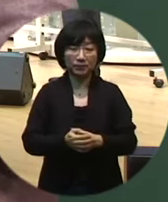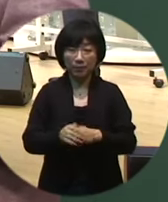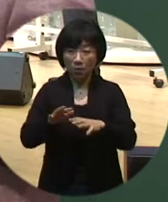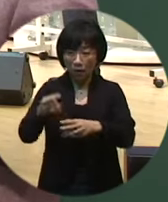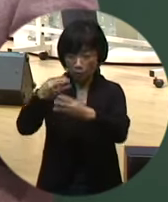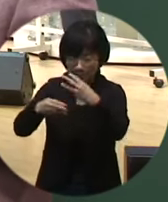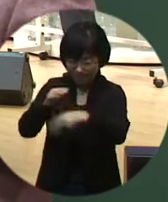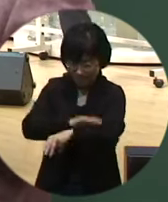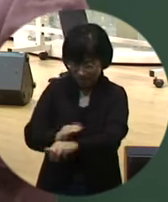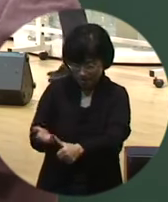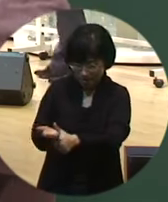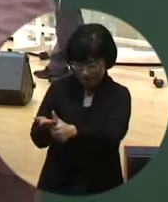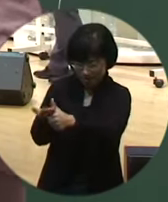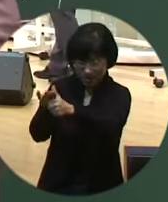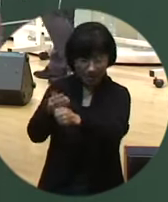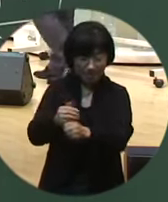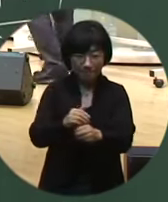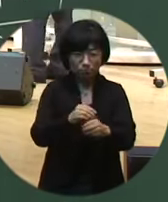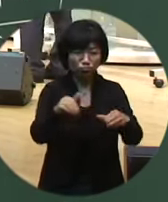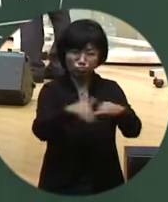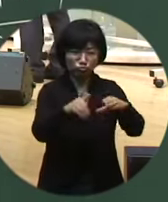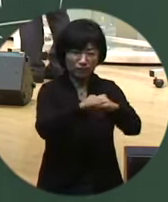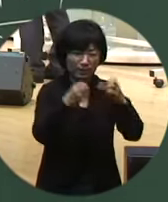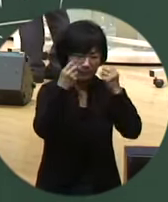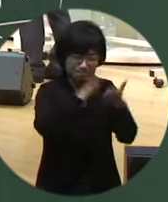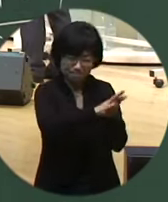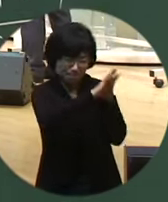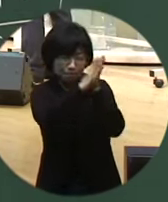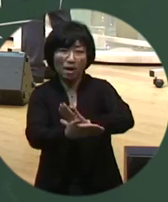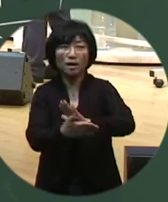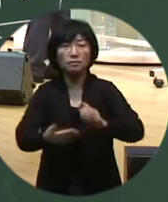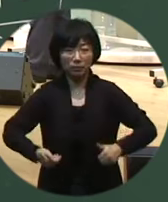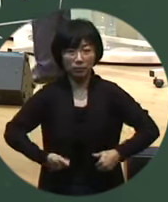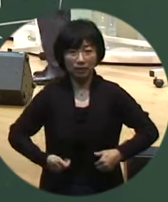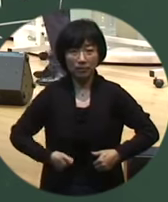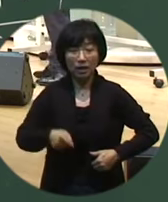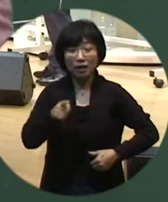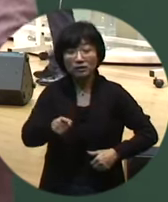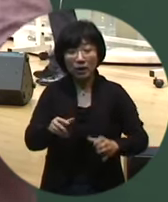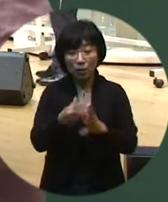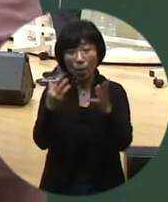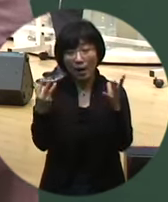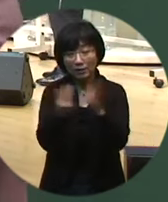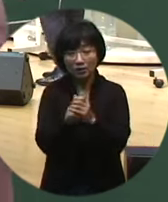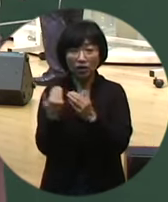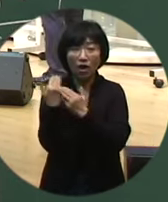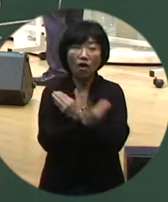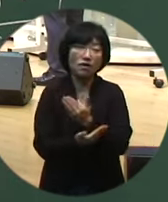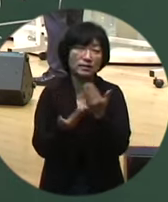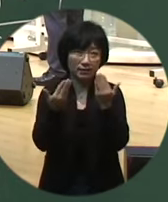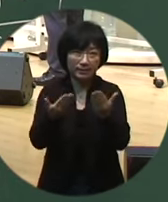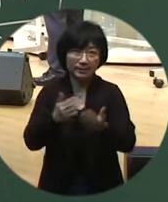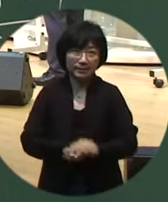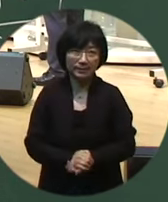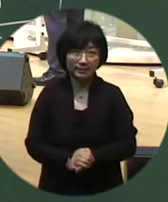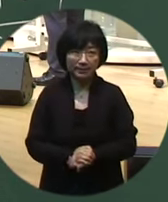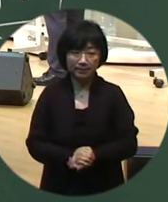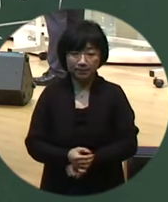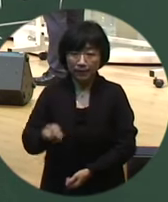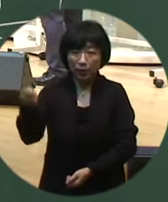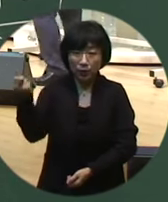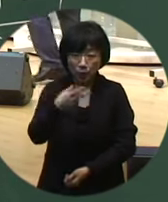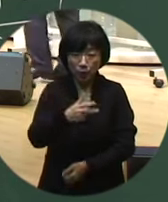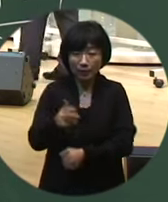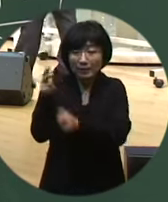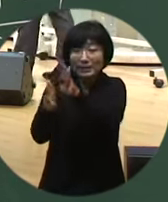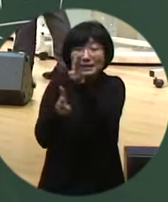remnants to change this culture. 절대 헌신. Absolute devotion. 자, 우리 산업인입니다. We are business people. 경제를 회복하세요. We